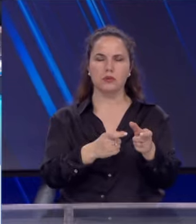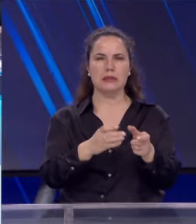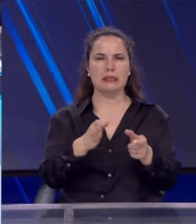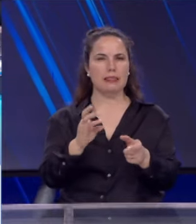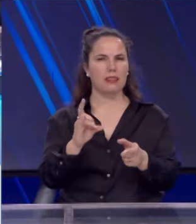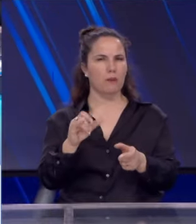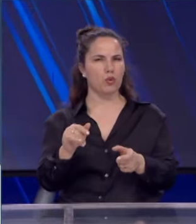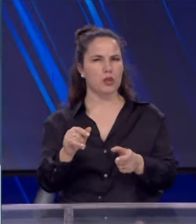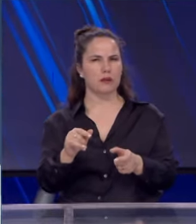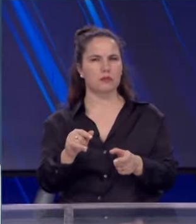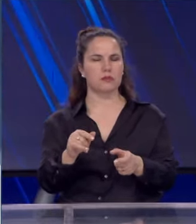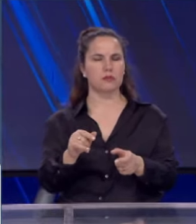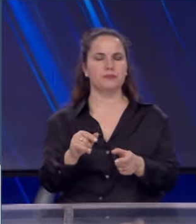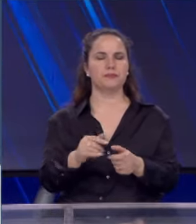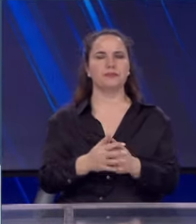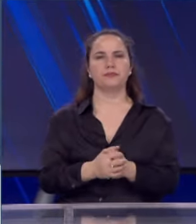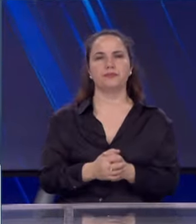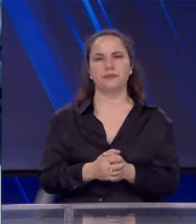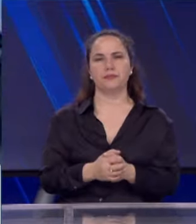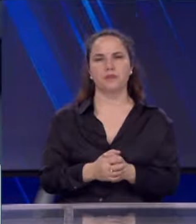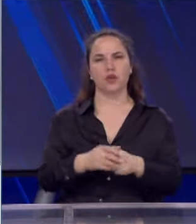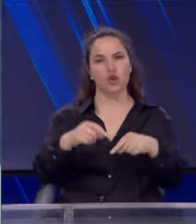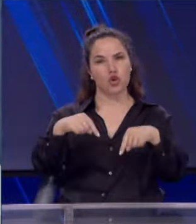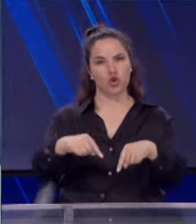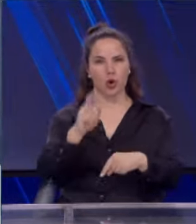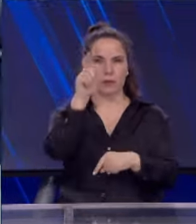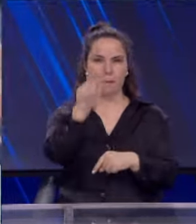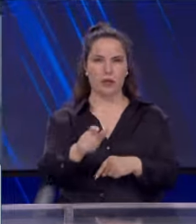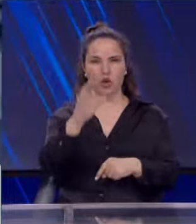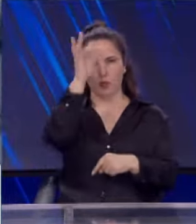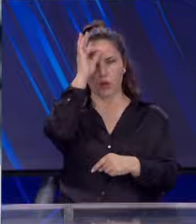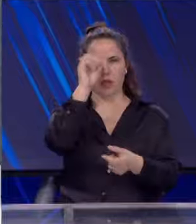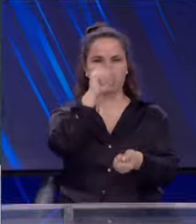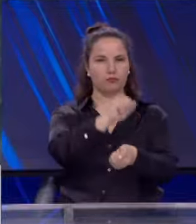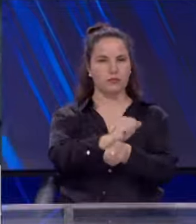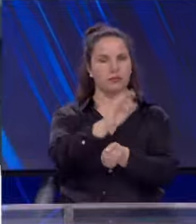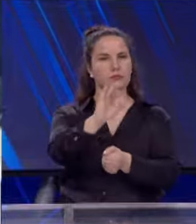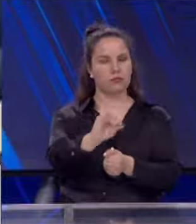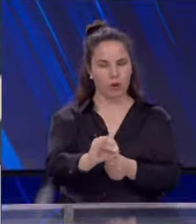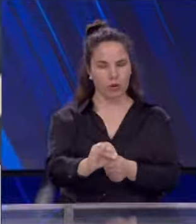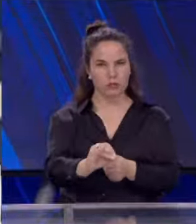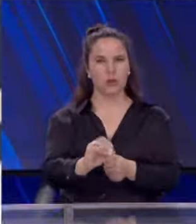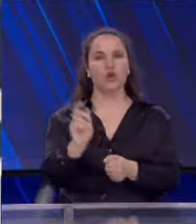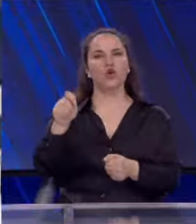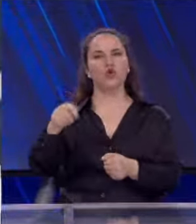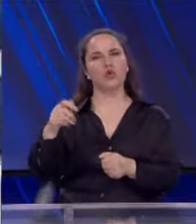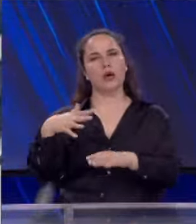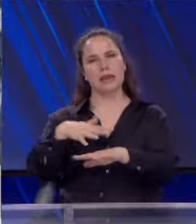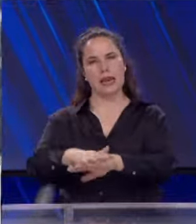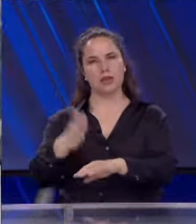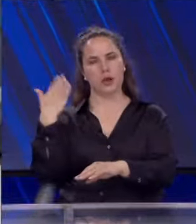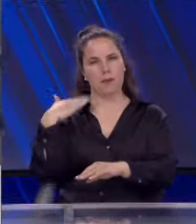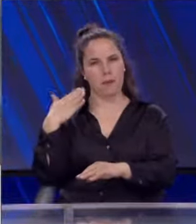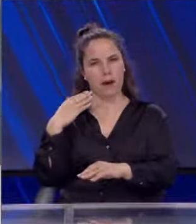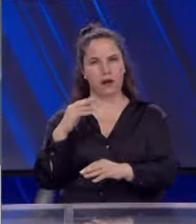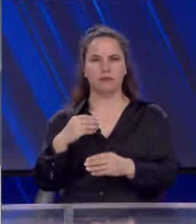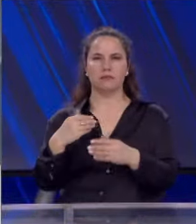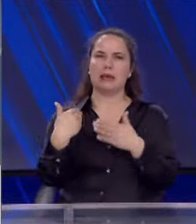Partisë Socialiste Armando Prenga. Në pranga ka rënë në Fatëbardh Ismaili, ndaj të cilit gjykata e Lezhës kishte caktuar